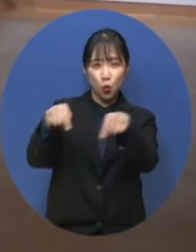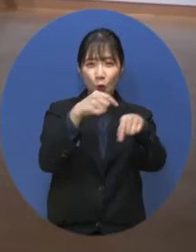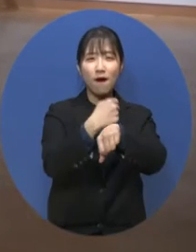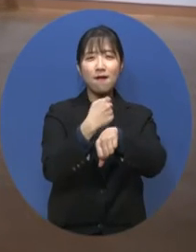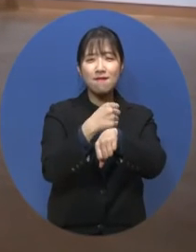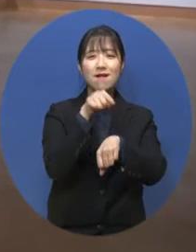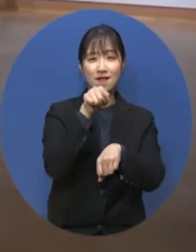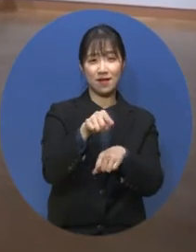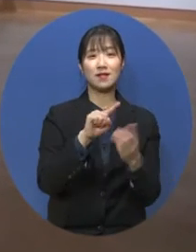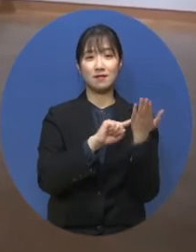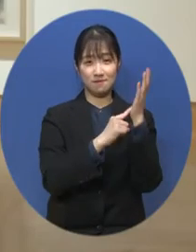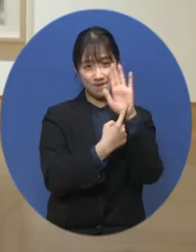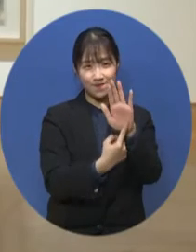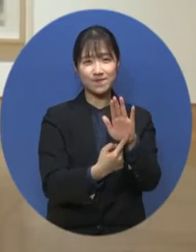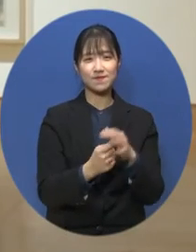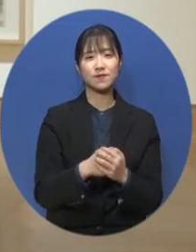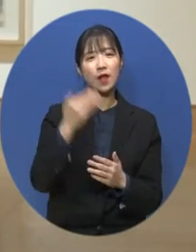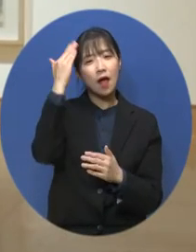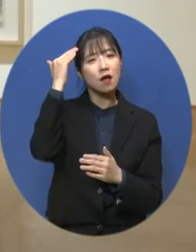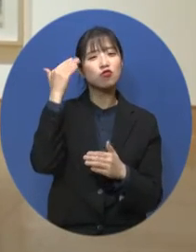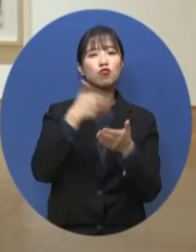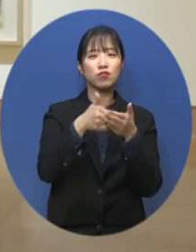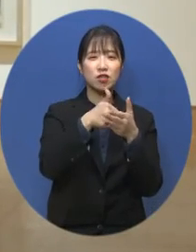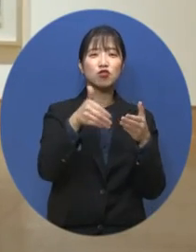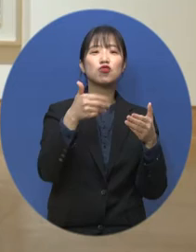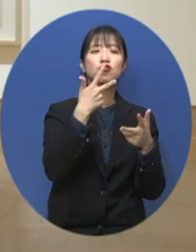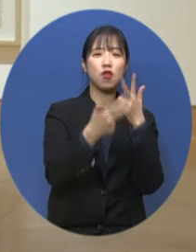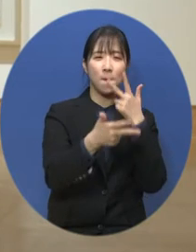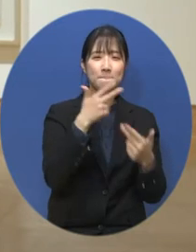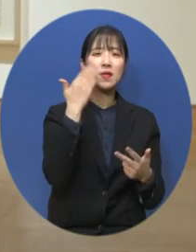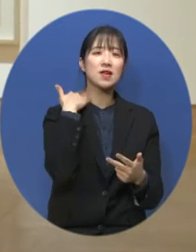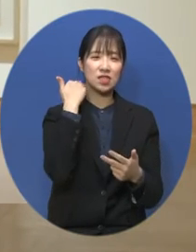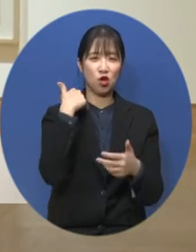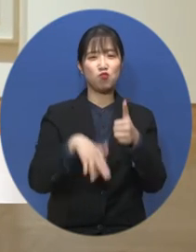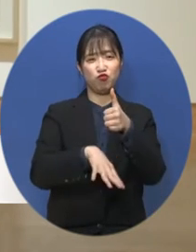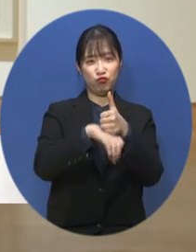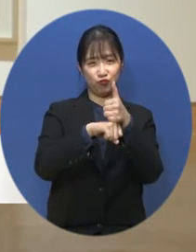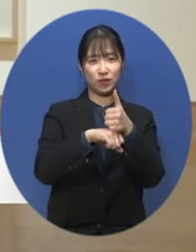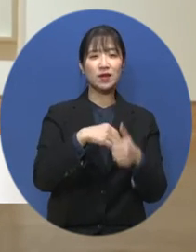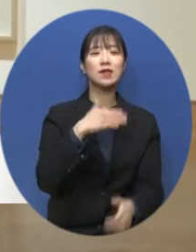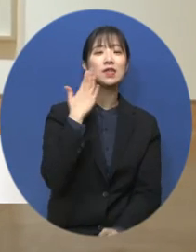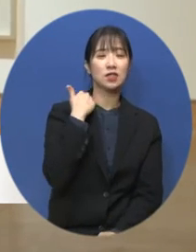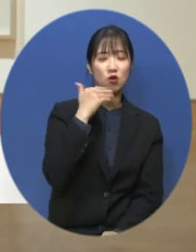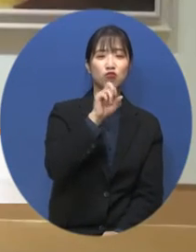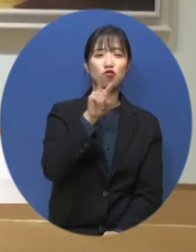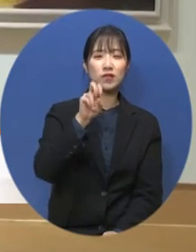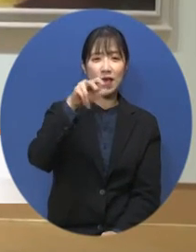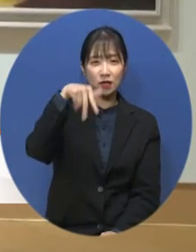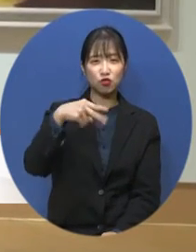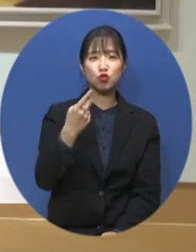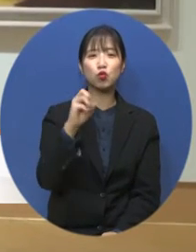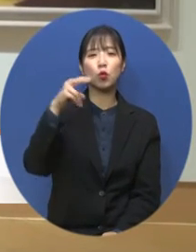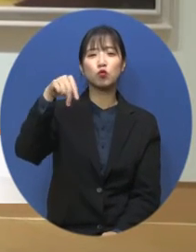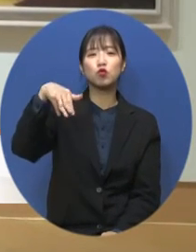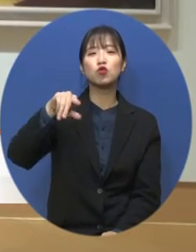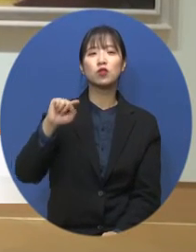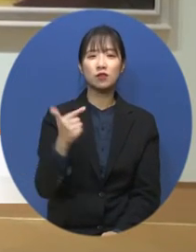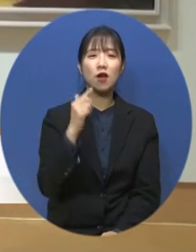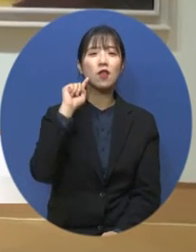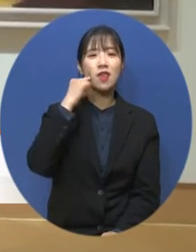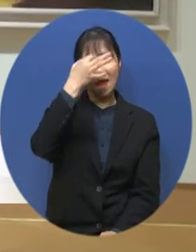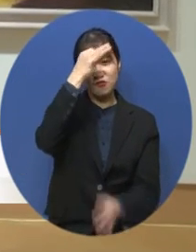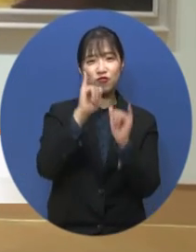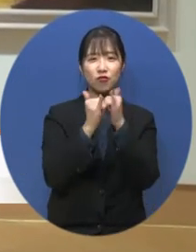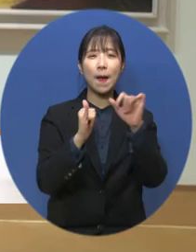개최된 이번 전시에는 한국 미술협회 의정부 지구가 주간에 의정부시 양주시 동두천시 예술과